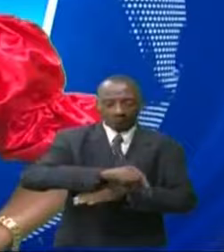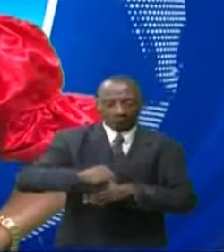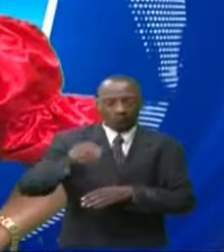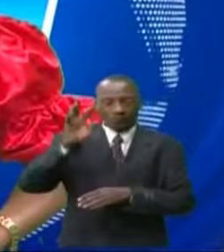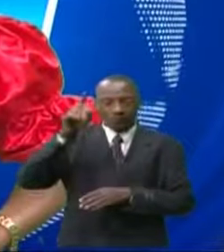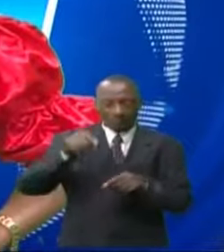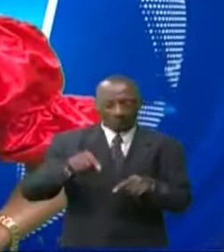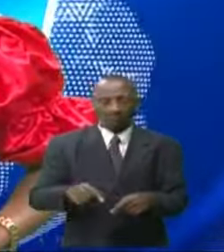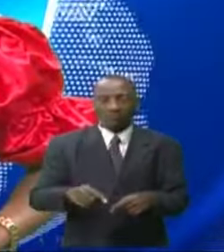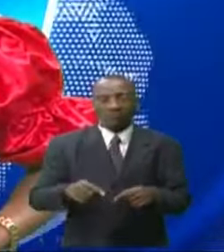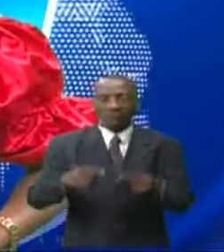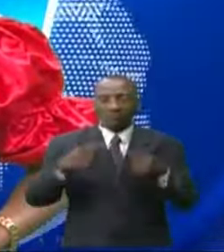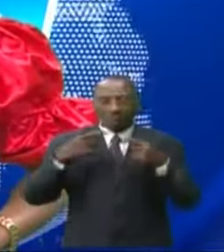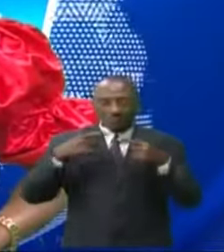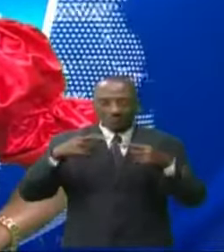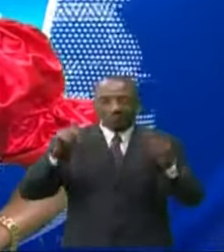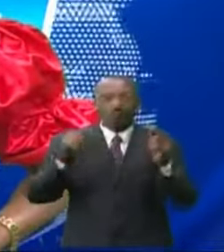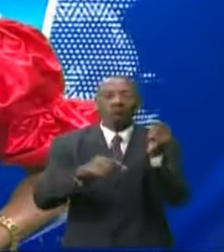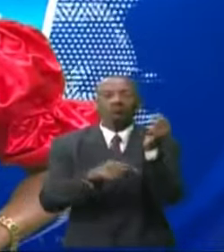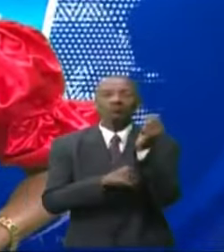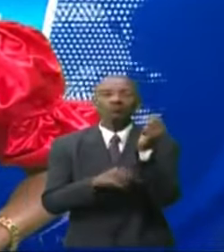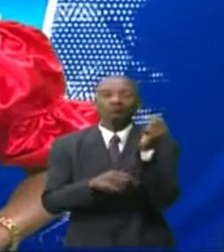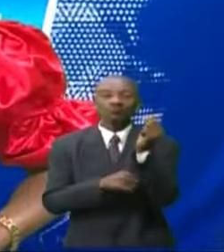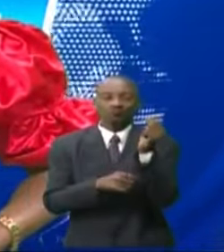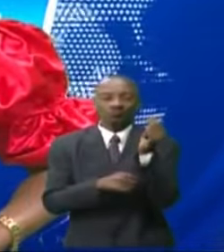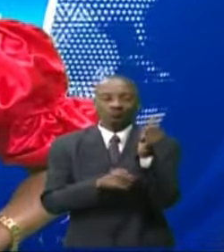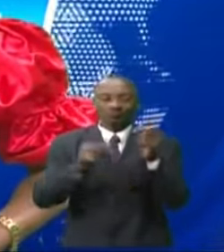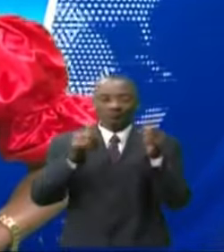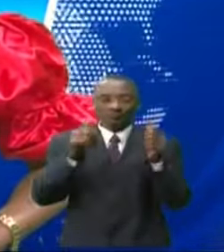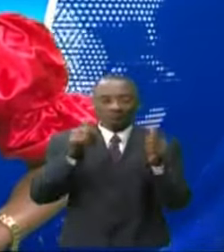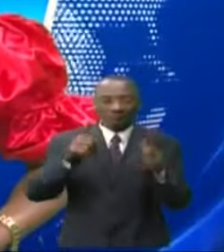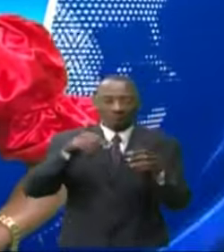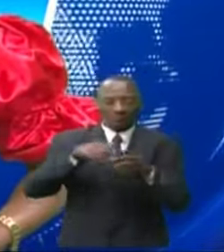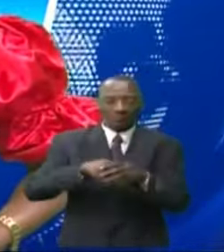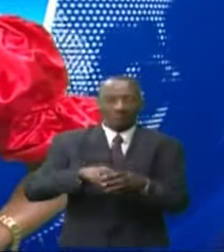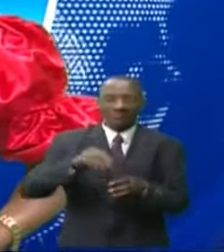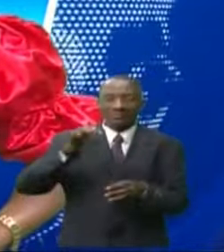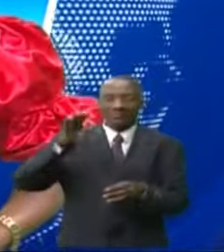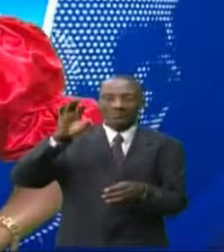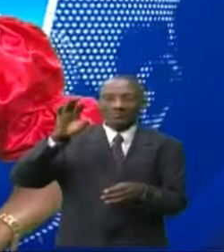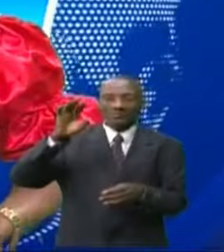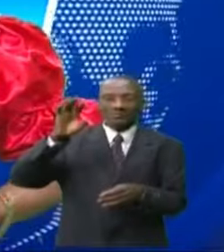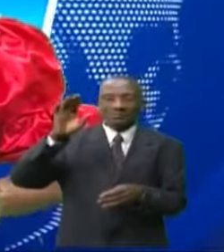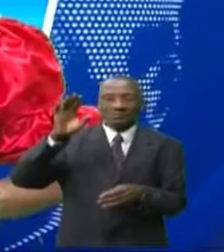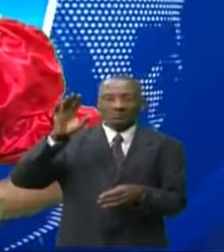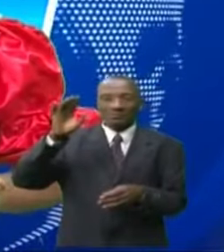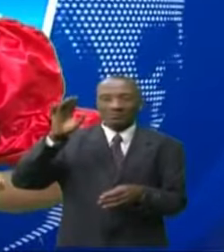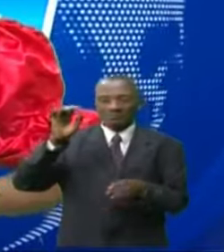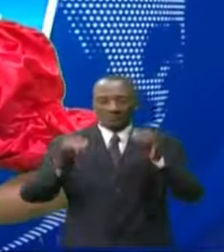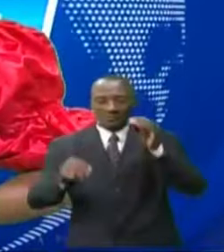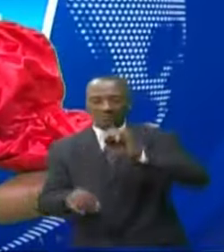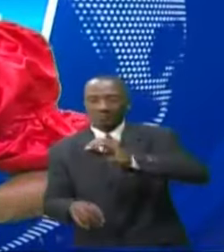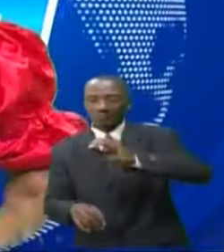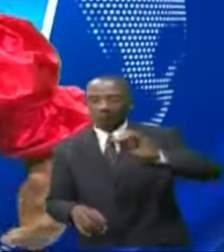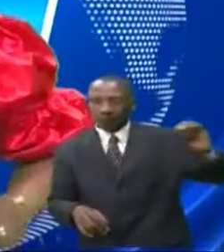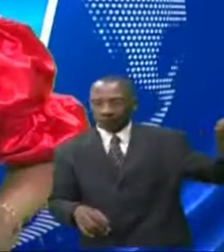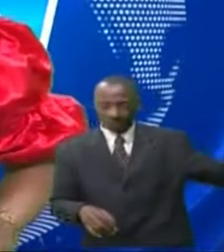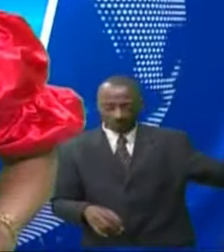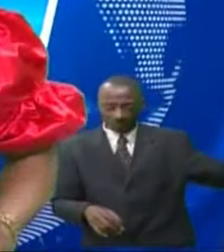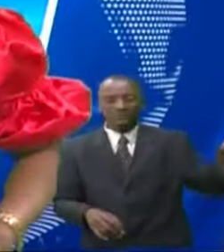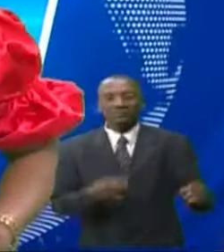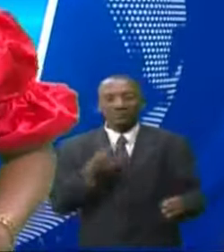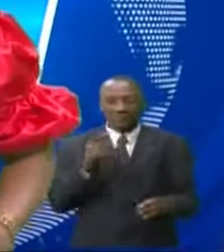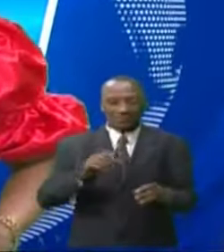qui informeoné de partie ouest que son unusine que son usine de traitement